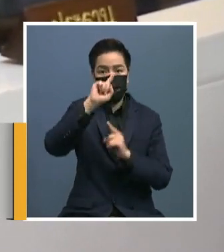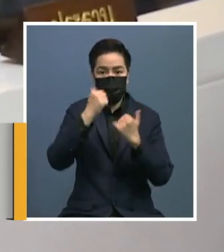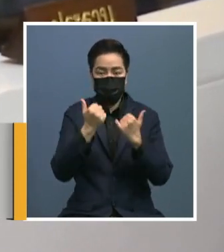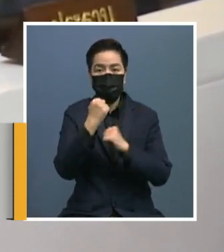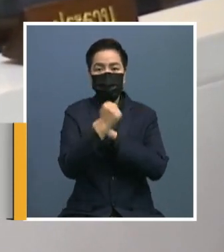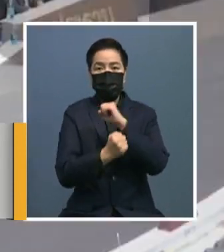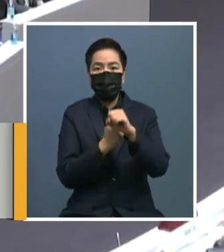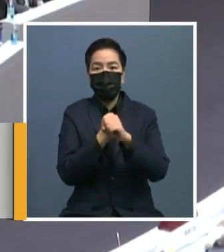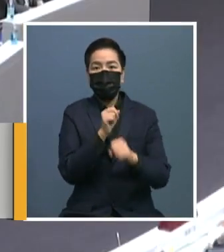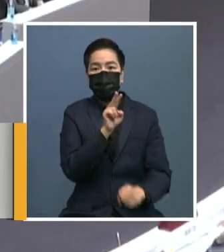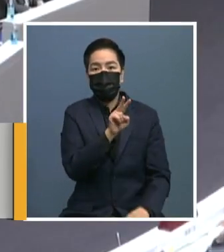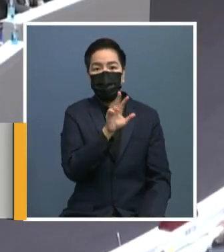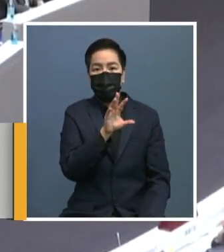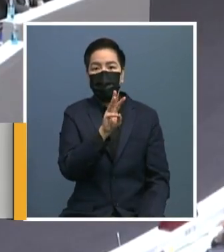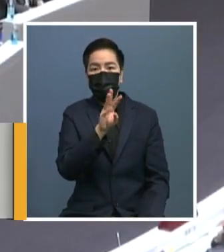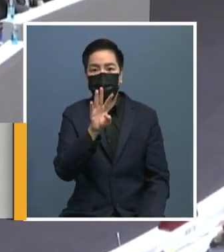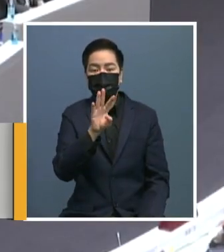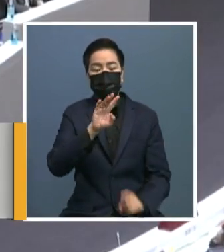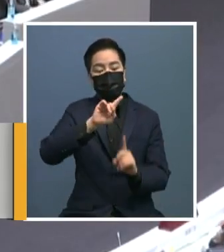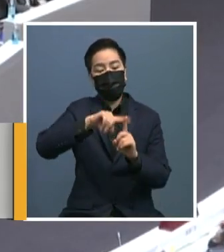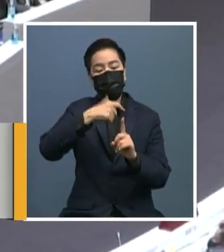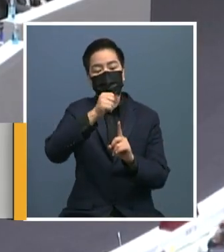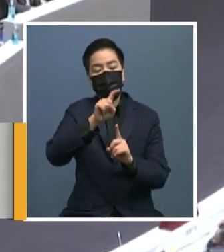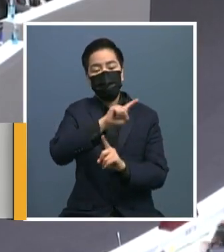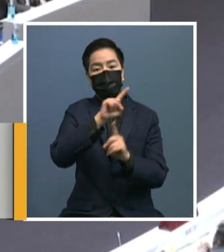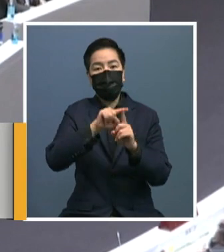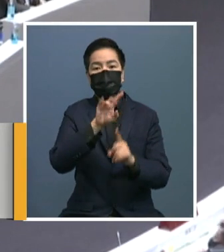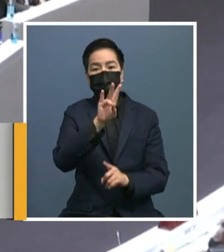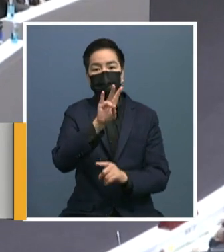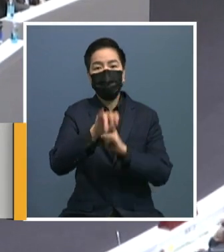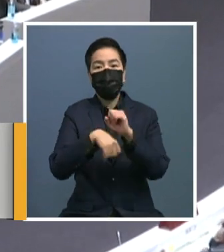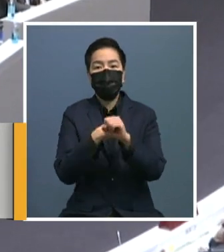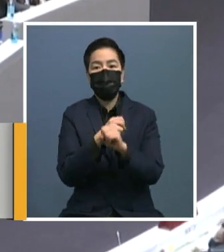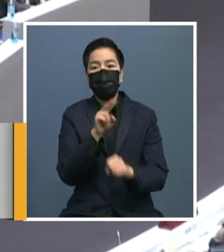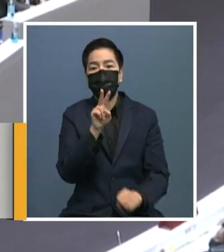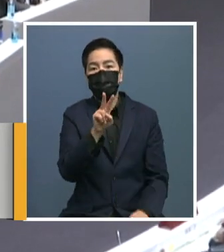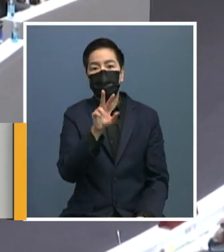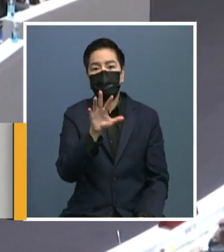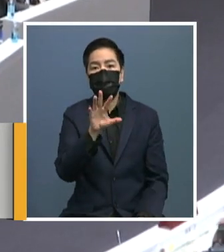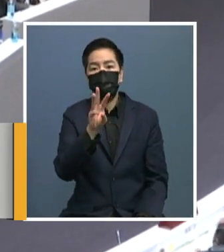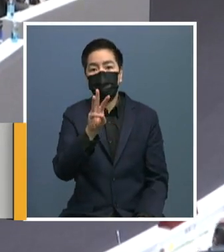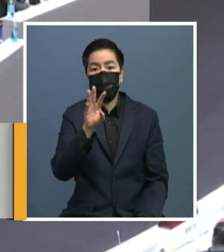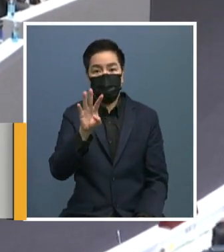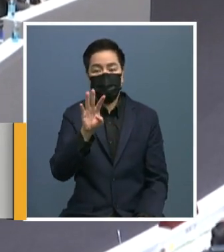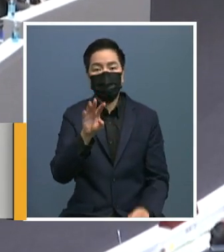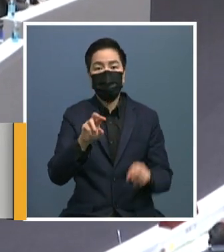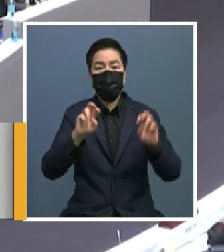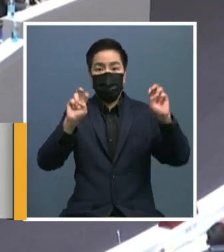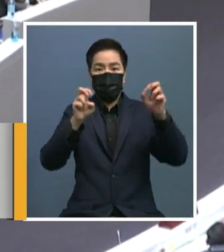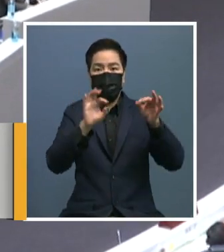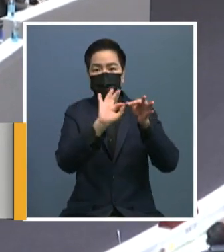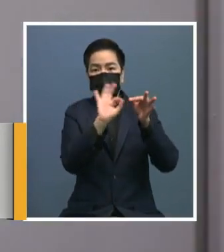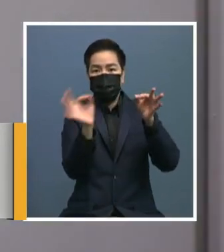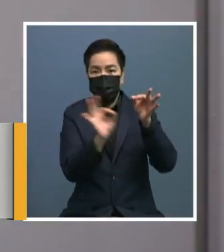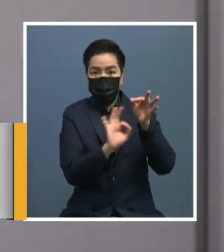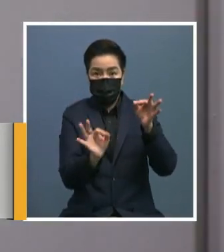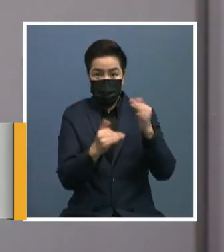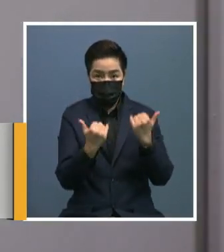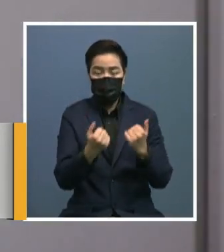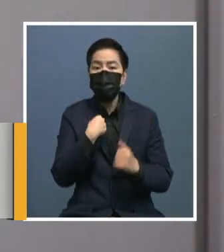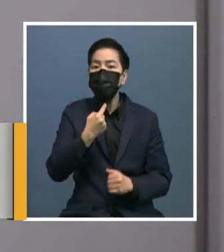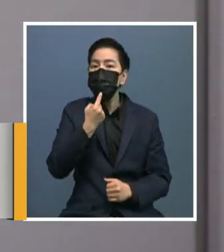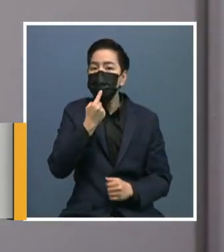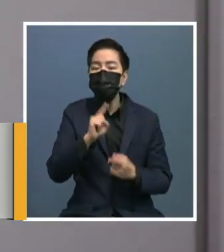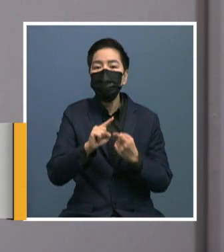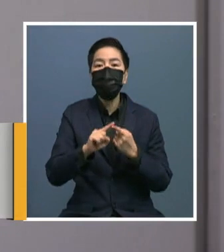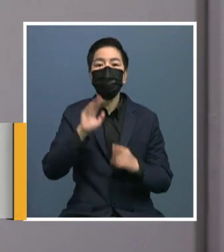ก็เป็นการให้ไว้ณวันที่ 7พฤศจิกายนพุทธศักราช2560 4ความว่าพระบาทสมเด็จพระปร